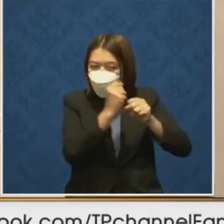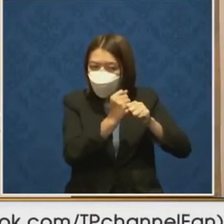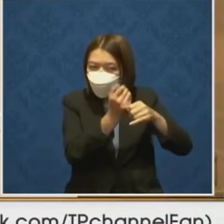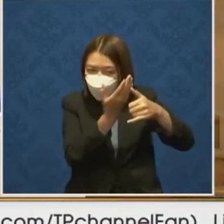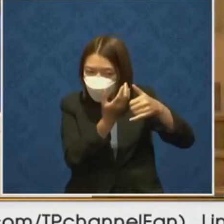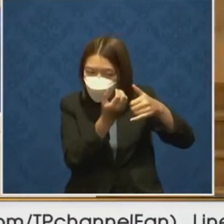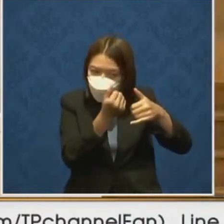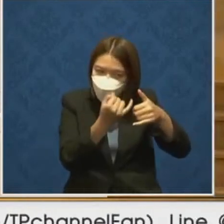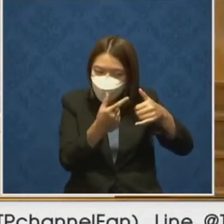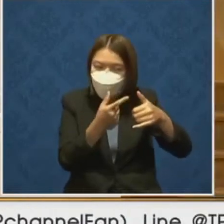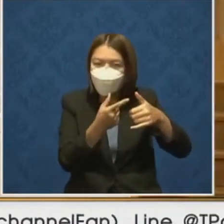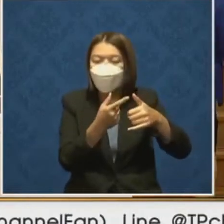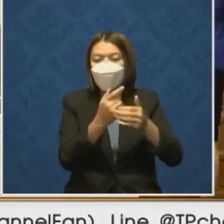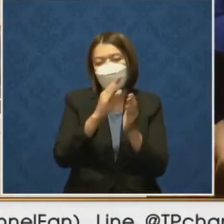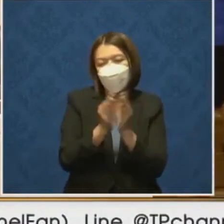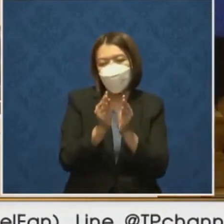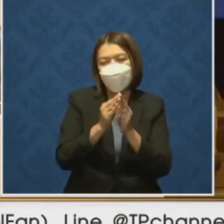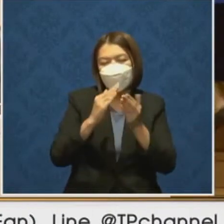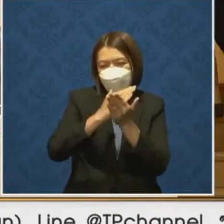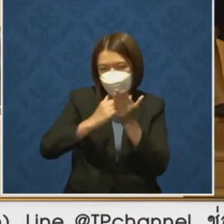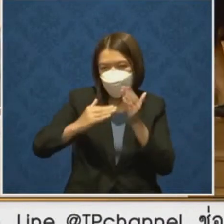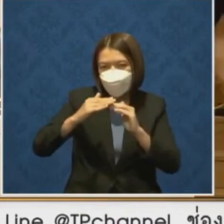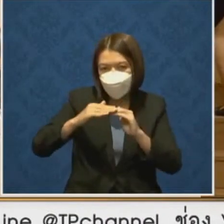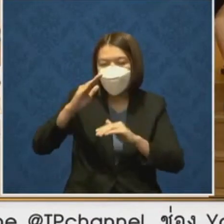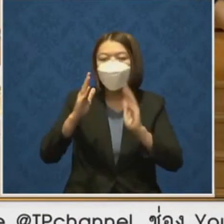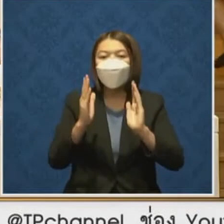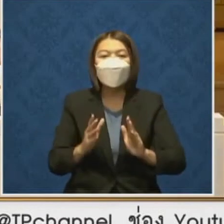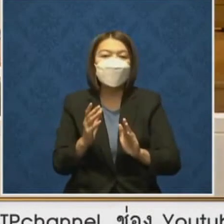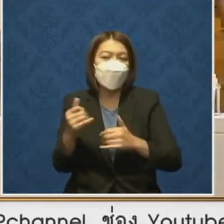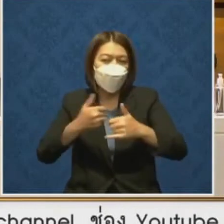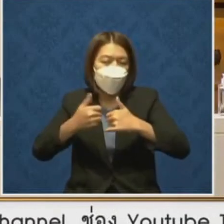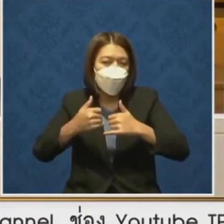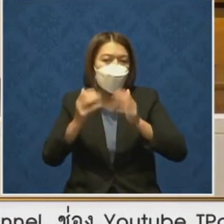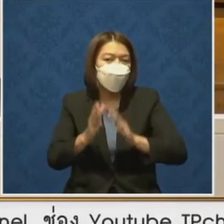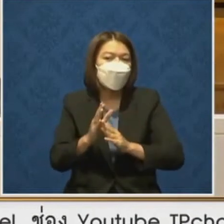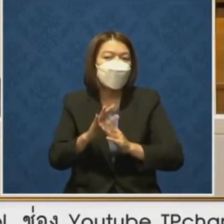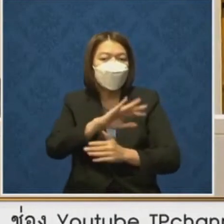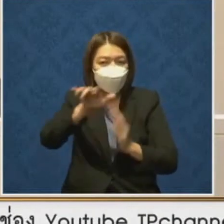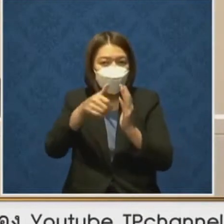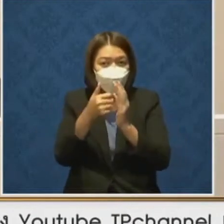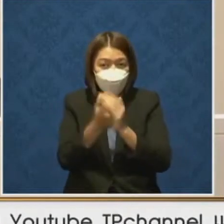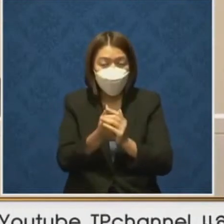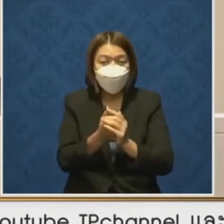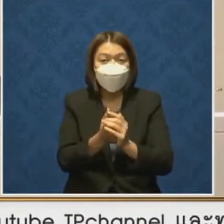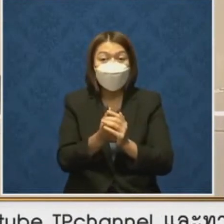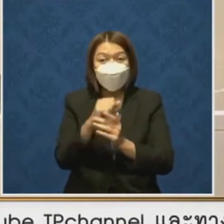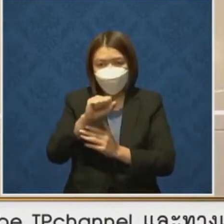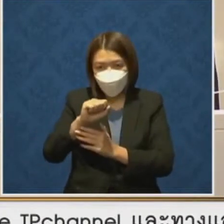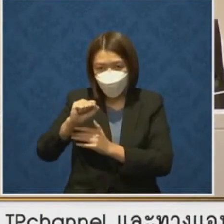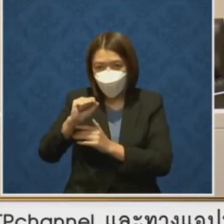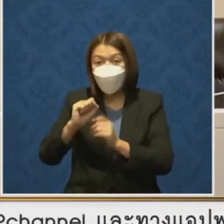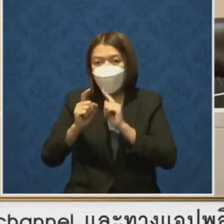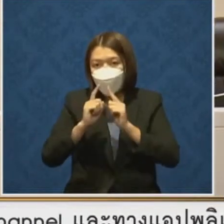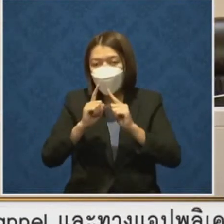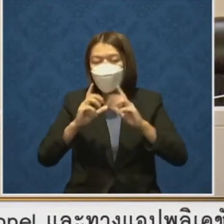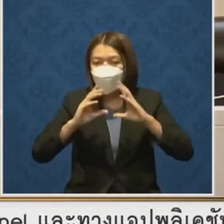มติเอาว่างี้ตั้ง520,000กว่า ใช ่รายเลยนะคะ ใช่ใช่ ก็มีในประเทศไทยเนี่ย501,000กว่า